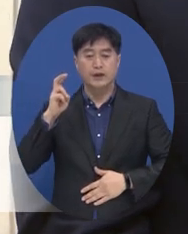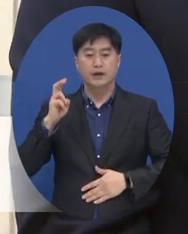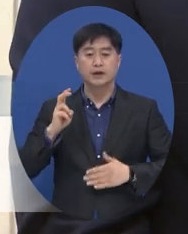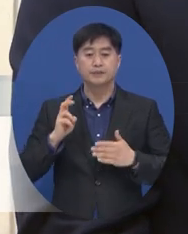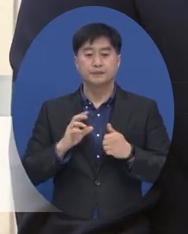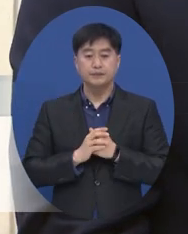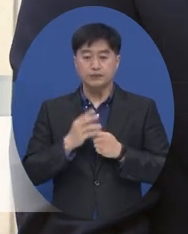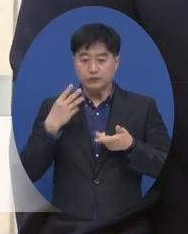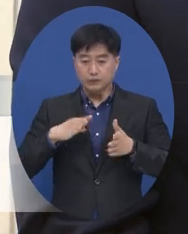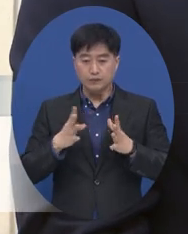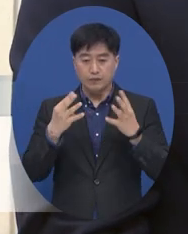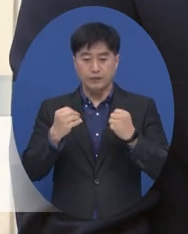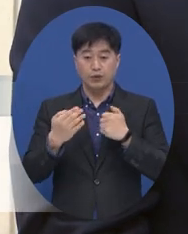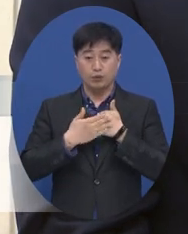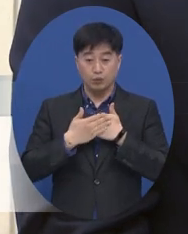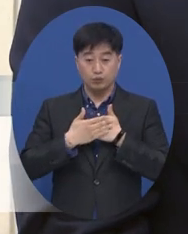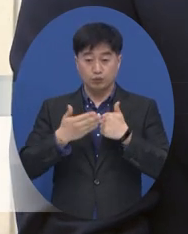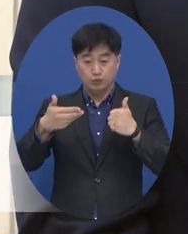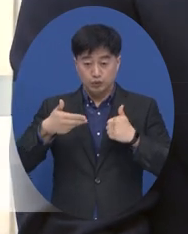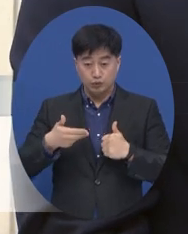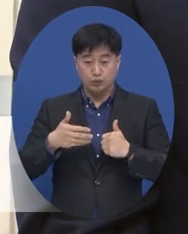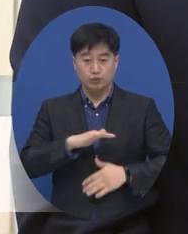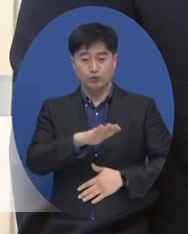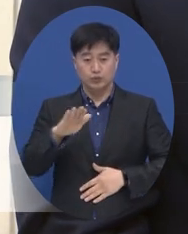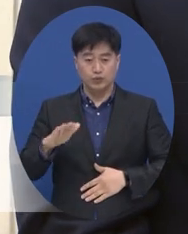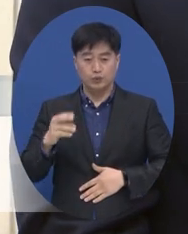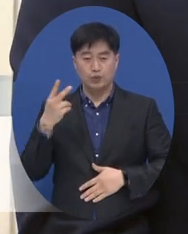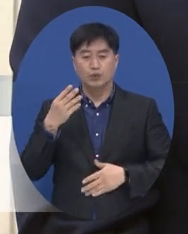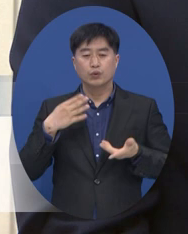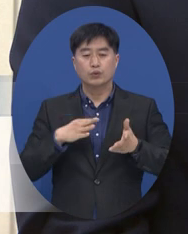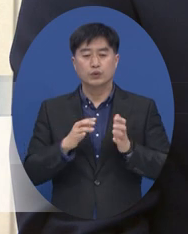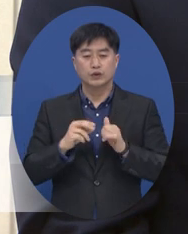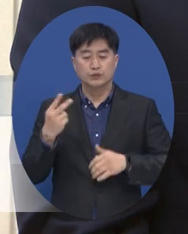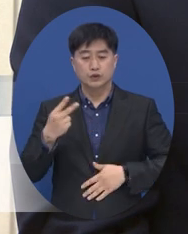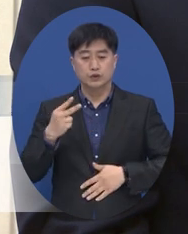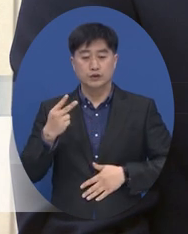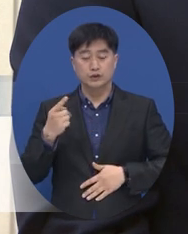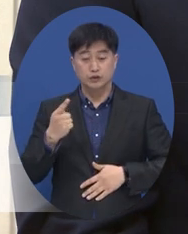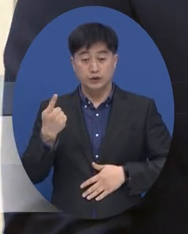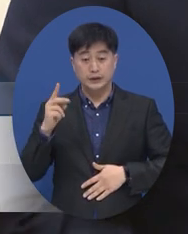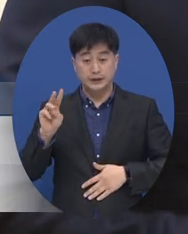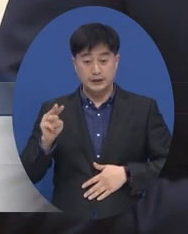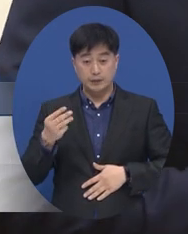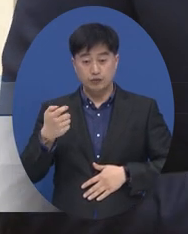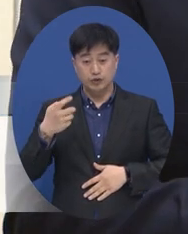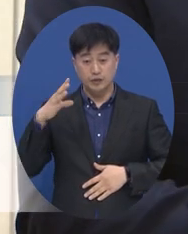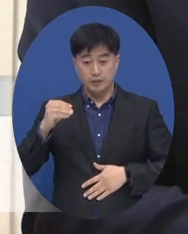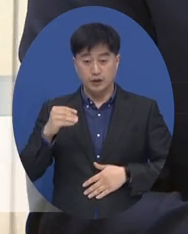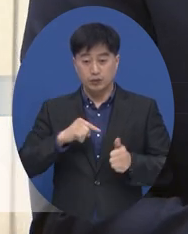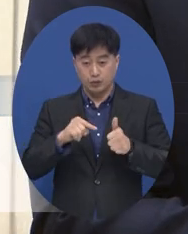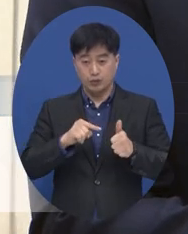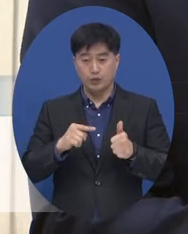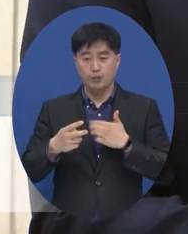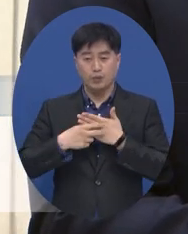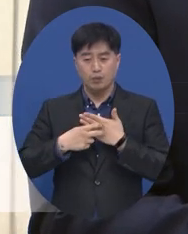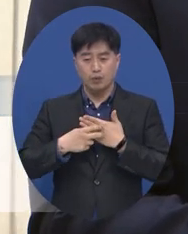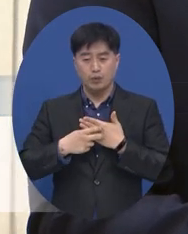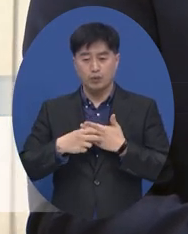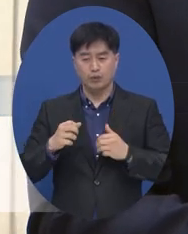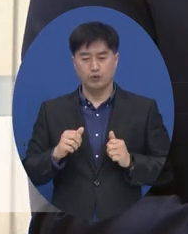거기에 경기도가 많은 도움을 주시면 저희들도 경기도민, 1300만의 경기도민들에게 도움이